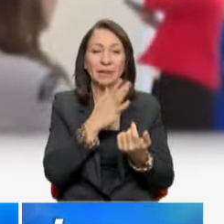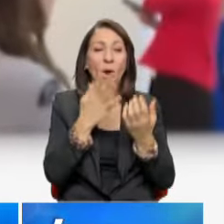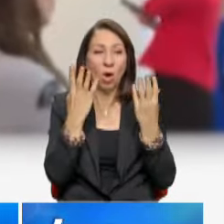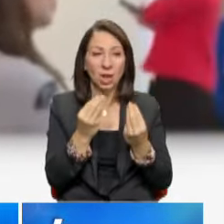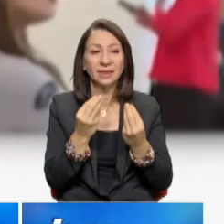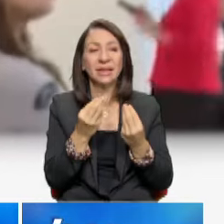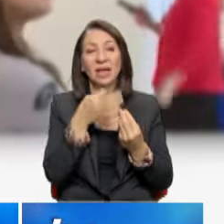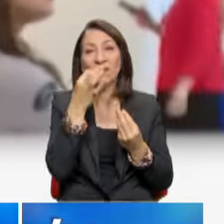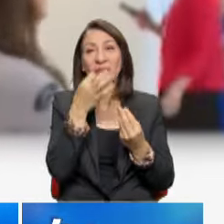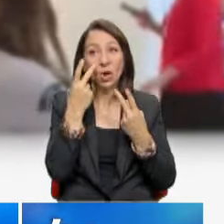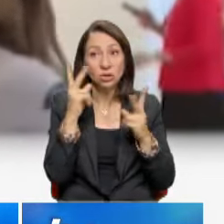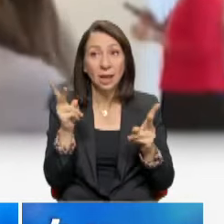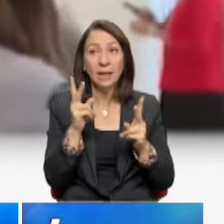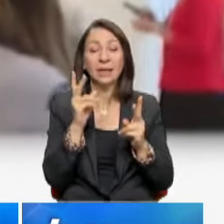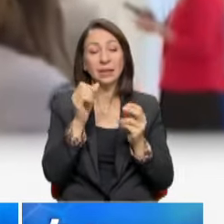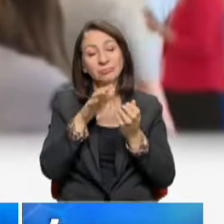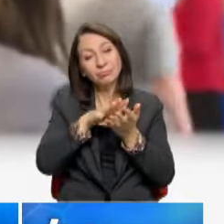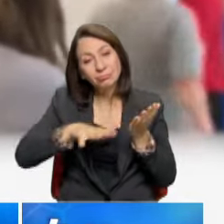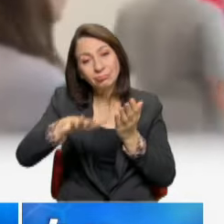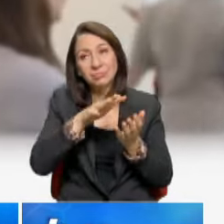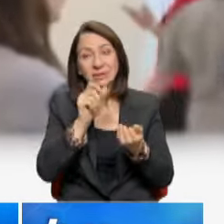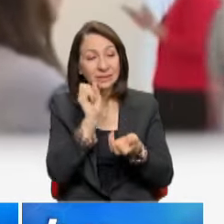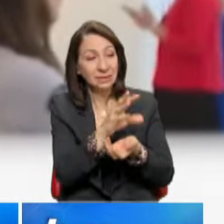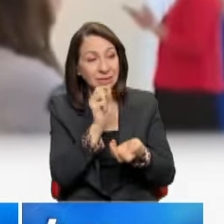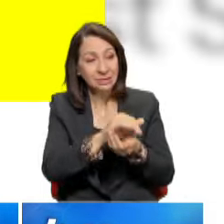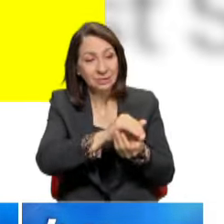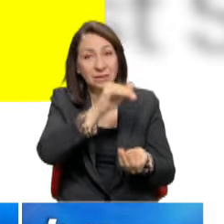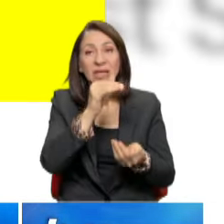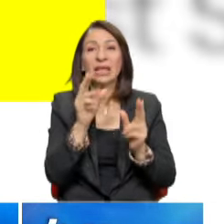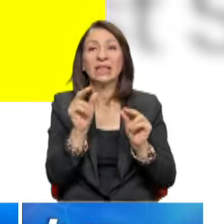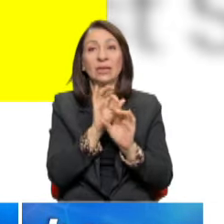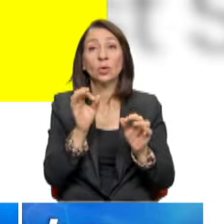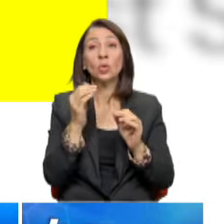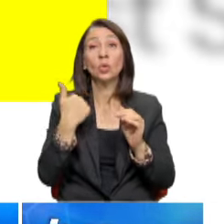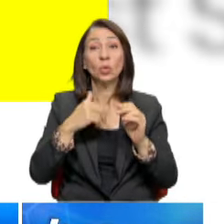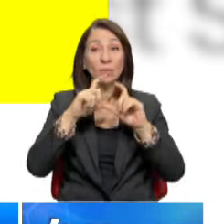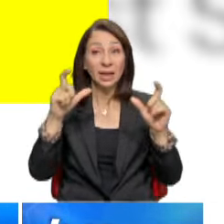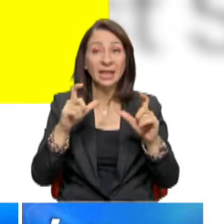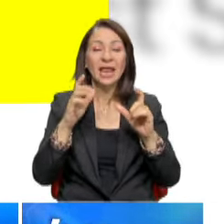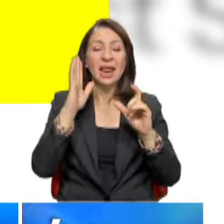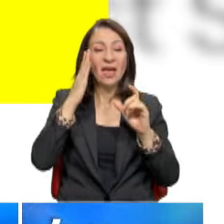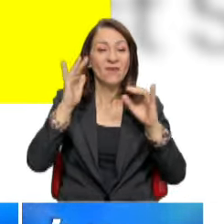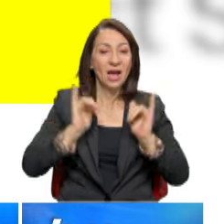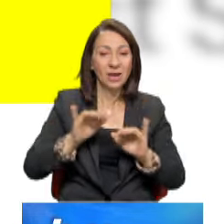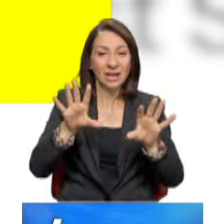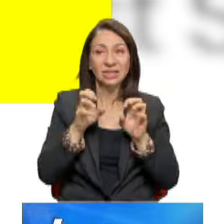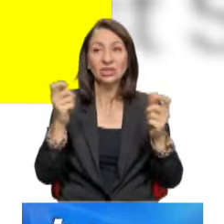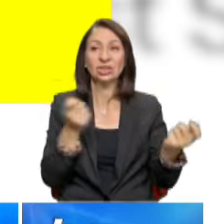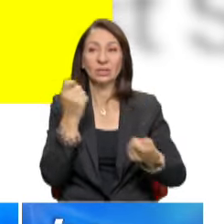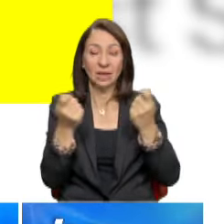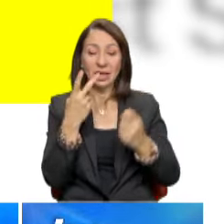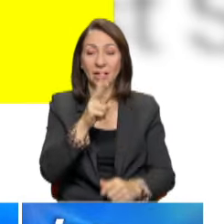olan, ifade özgürlüğüne olan, beşeri sermayeye olan yatırımların yeterli olmaması. Kurumların oluşumu ve refaha etkisine yönelik